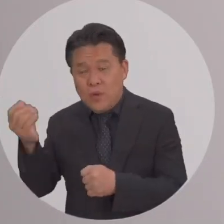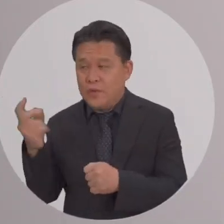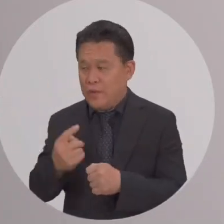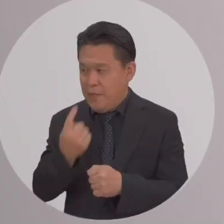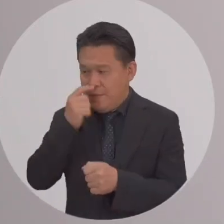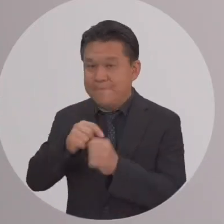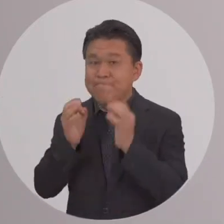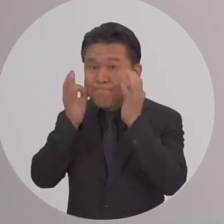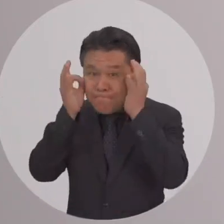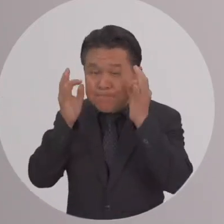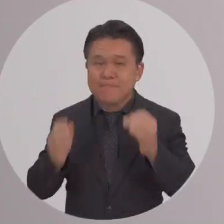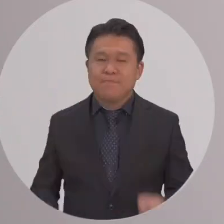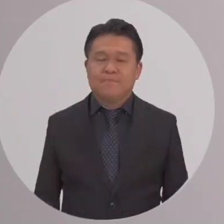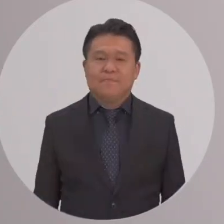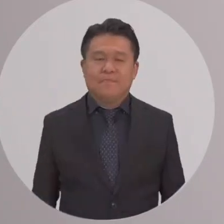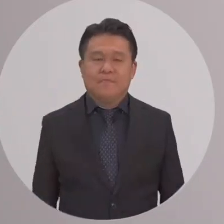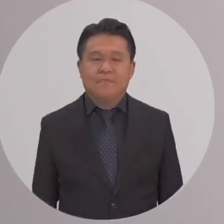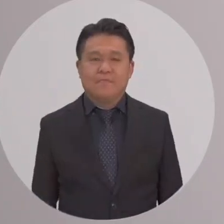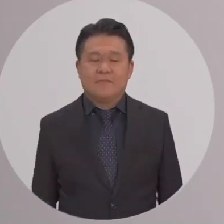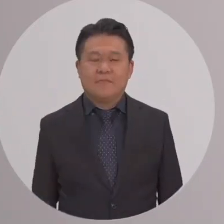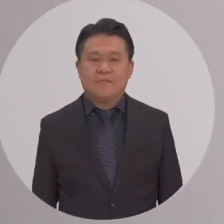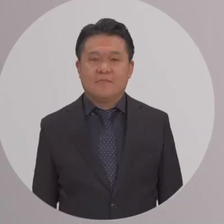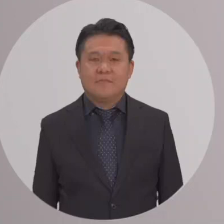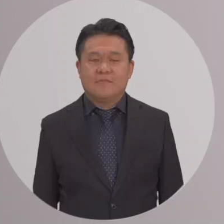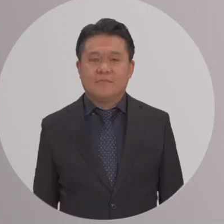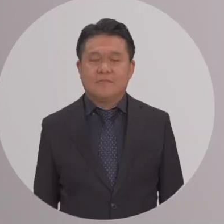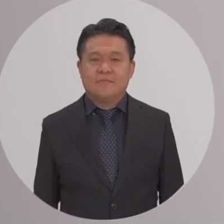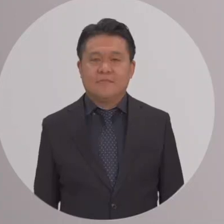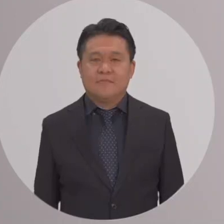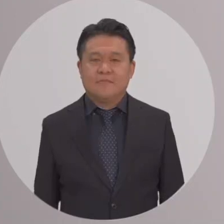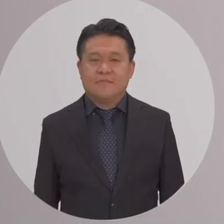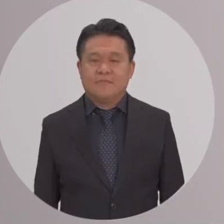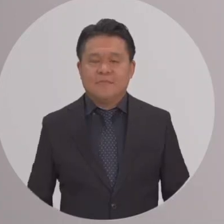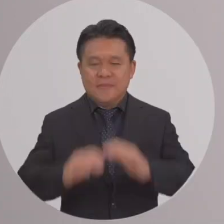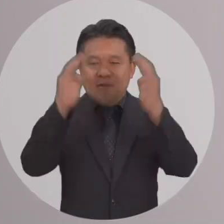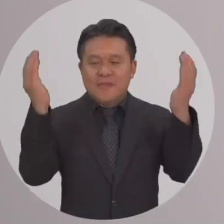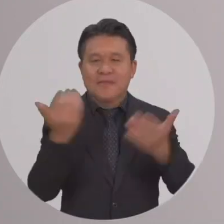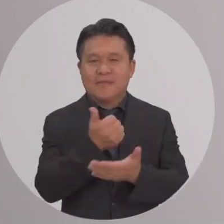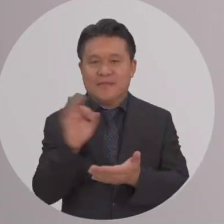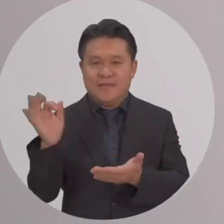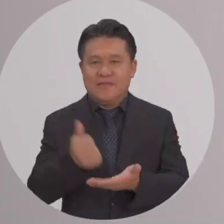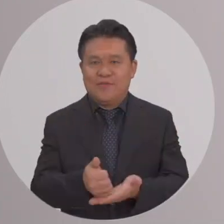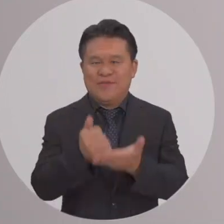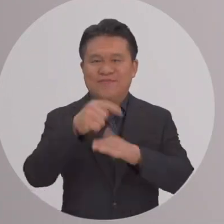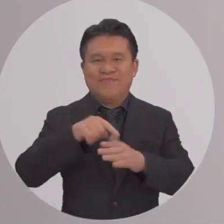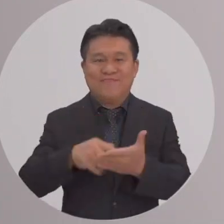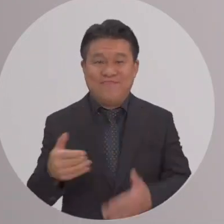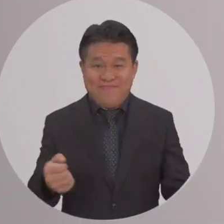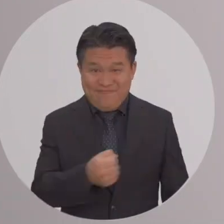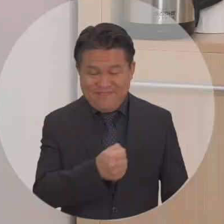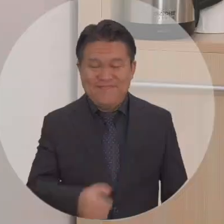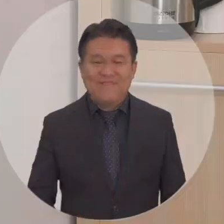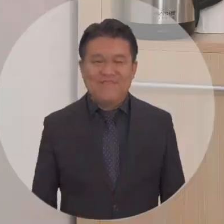물어보고 적극적으로 배우기 위해 노력합니다. 누구나 존중하는 마음을 가집니다.